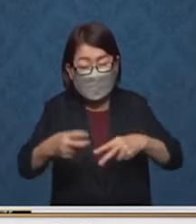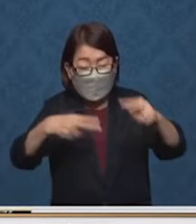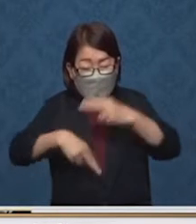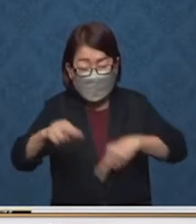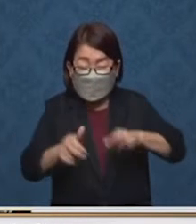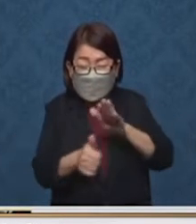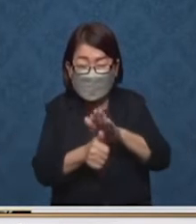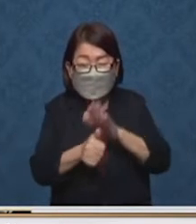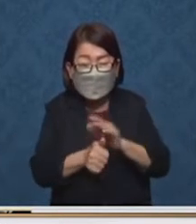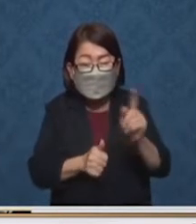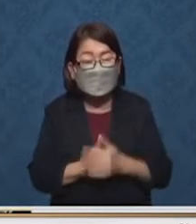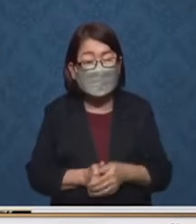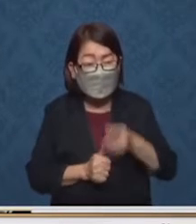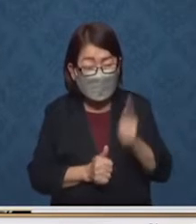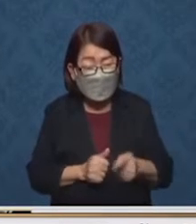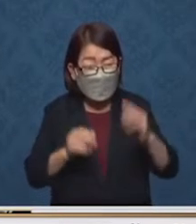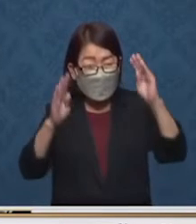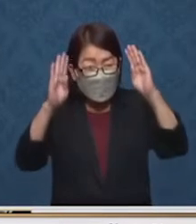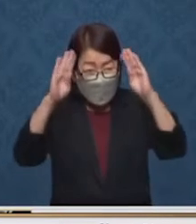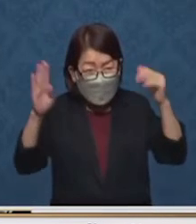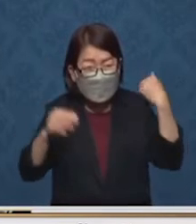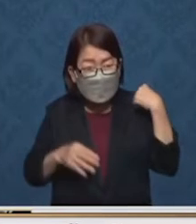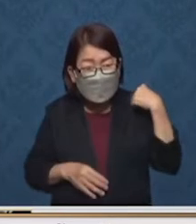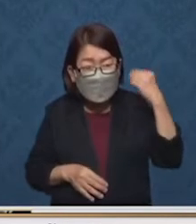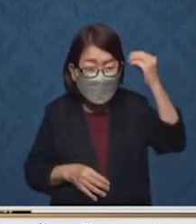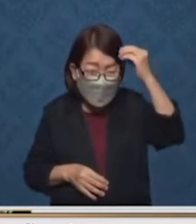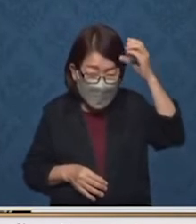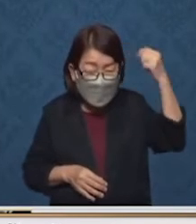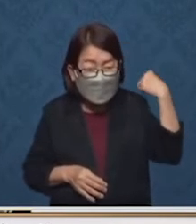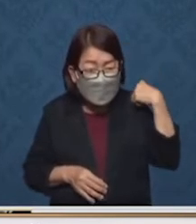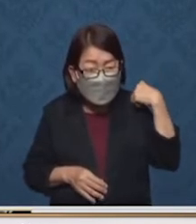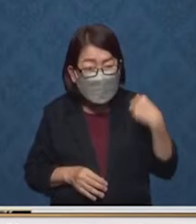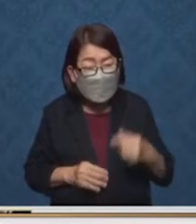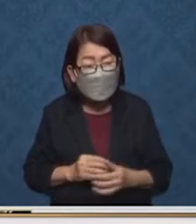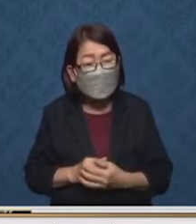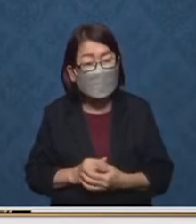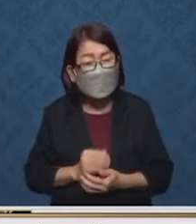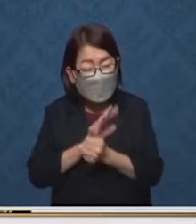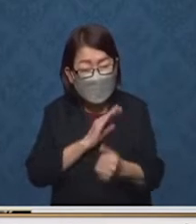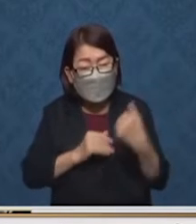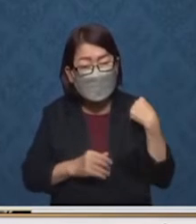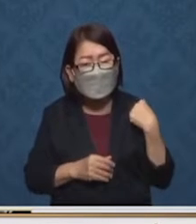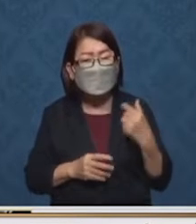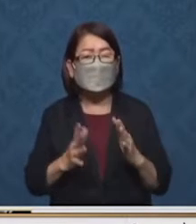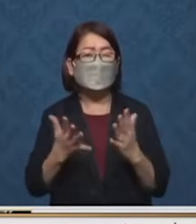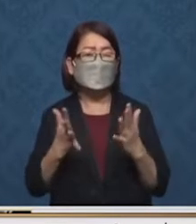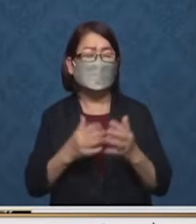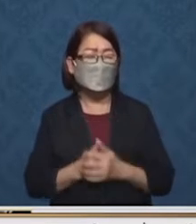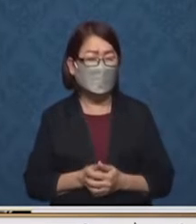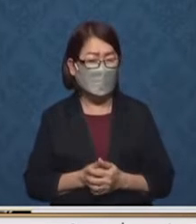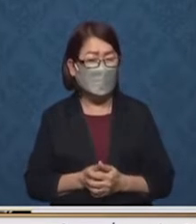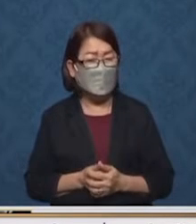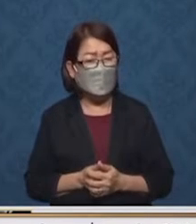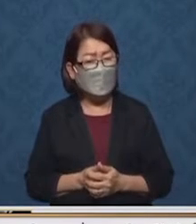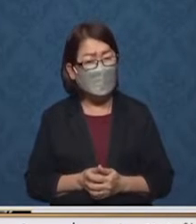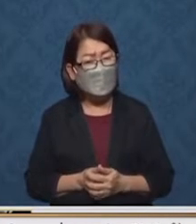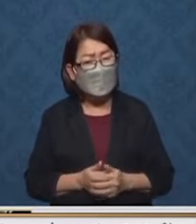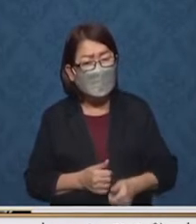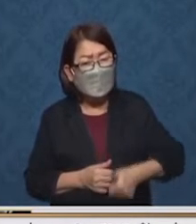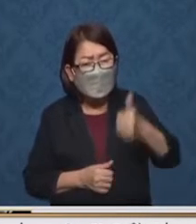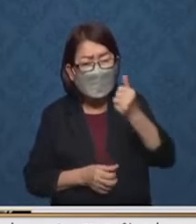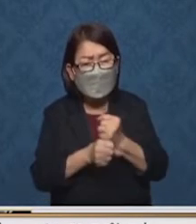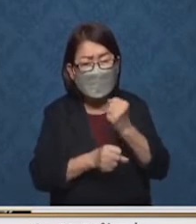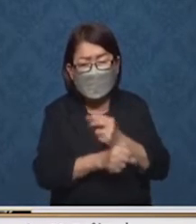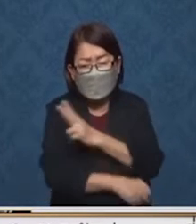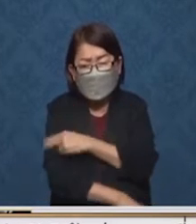แต่ด้วยความที่เขาไม่มีความรู้ความสามารถไม่ประสบการณ์ในการรักษาผู้ป่วยเลยได้มาเป็นหมอเพราะยึด